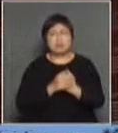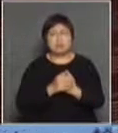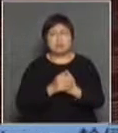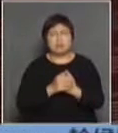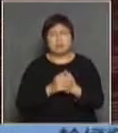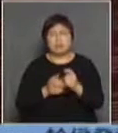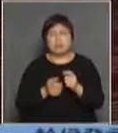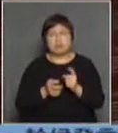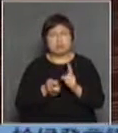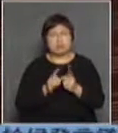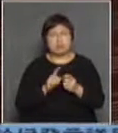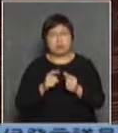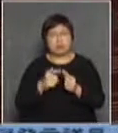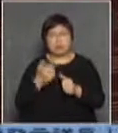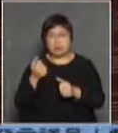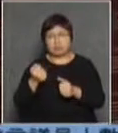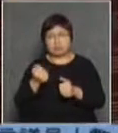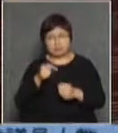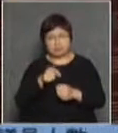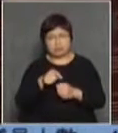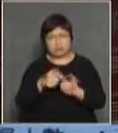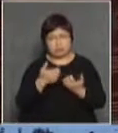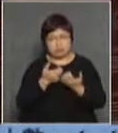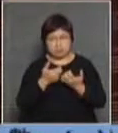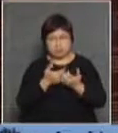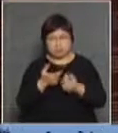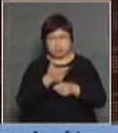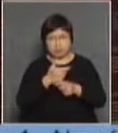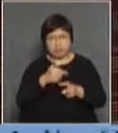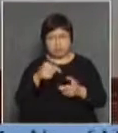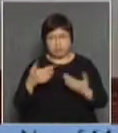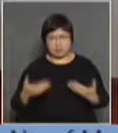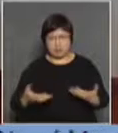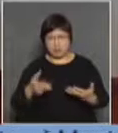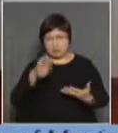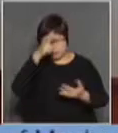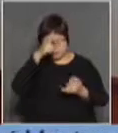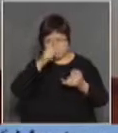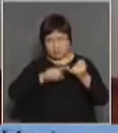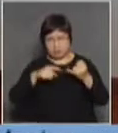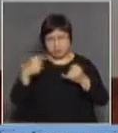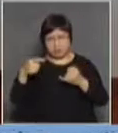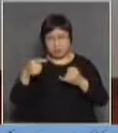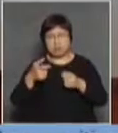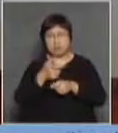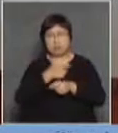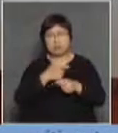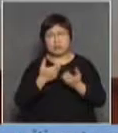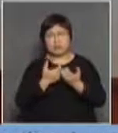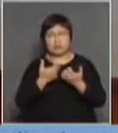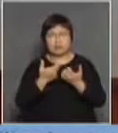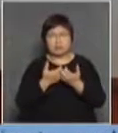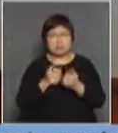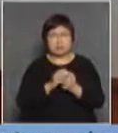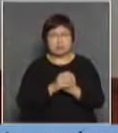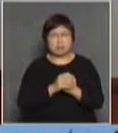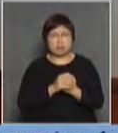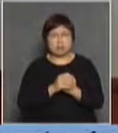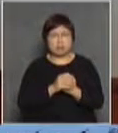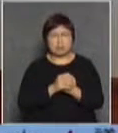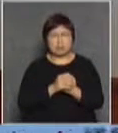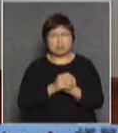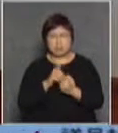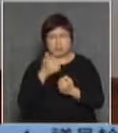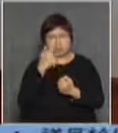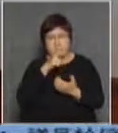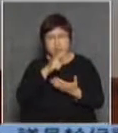代理主席，這份預算案是本屆政府最後一份財政預算案，同時是新